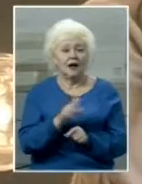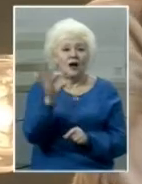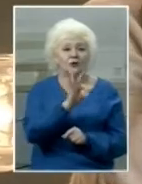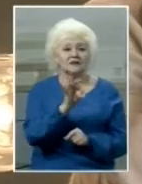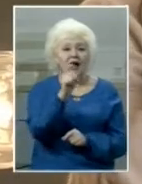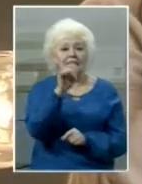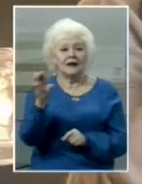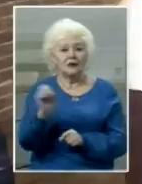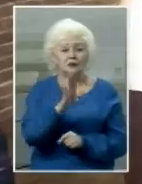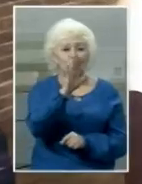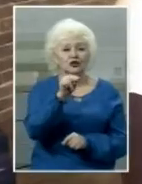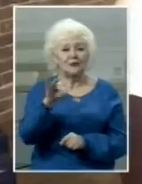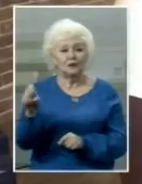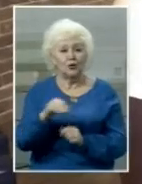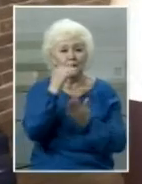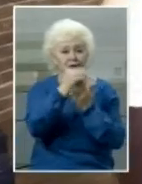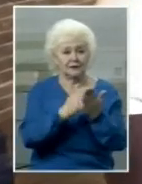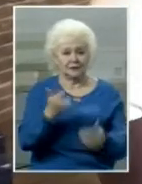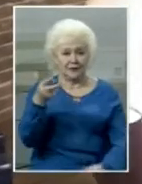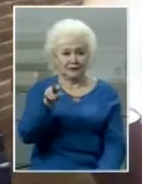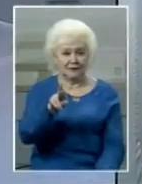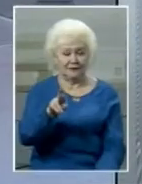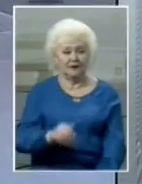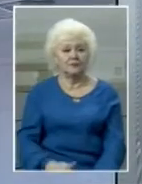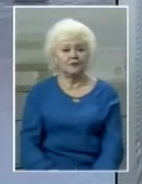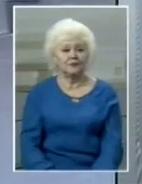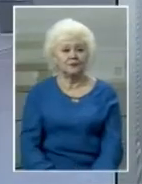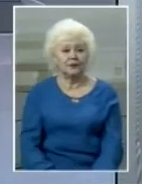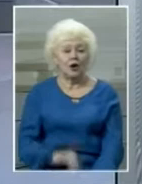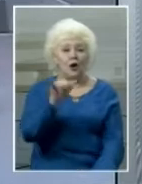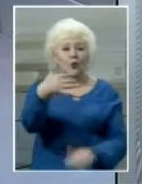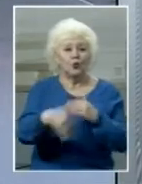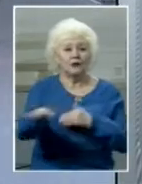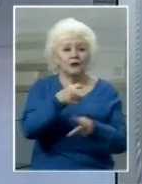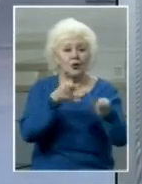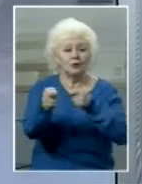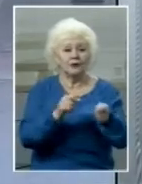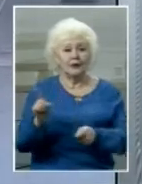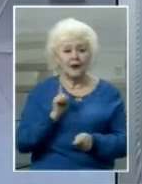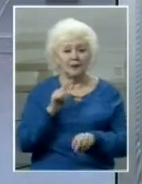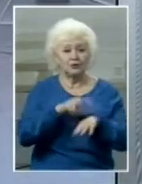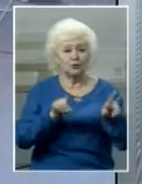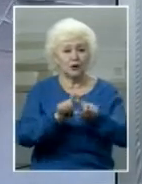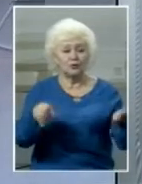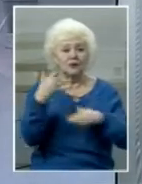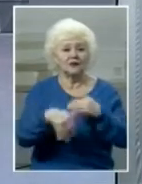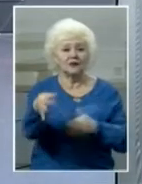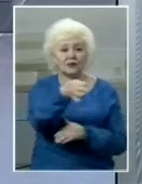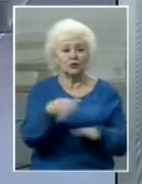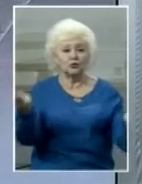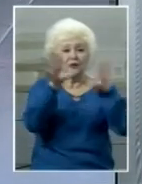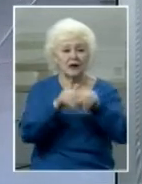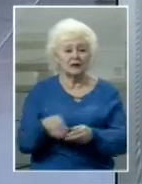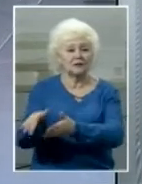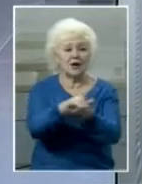Оксана Хлібус, Володимир Шепіного, телеканал «Скіфія». У Херсоні управління патрульної поліції в Херсонській області разом